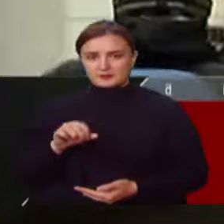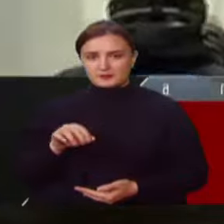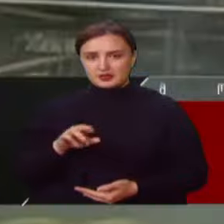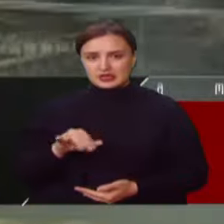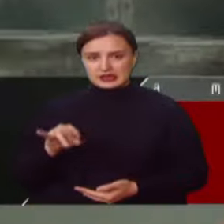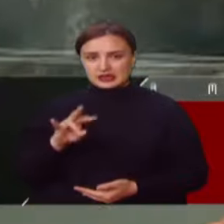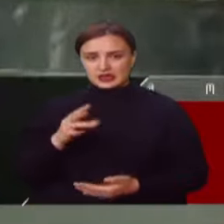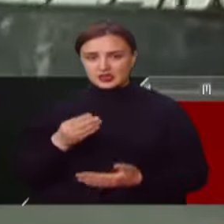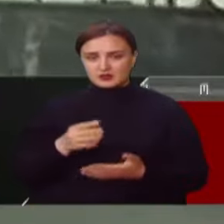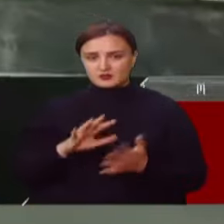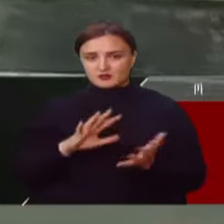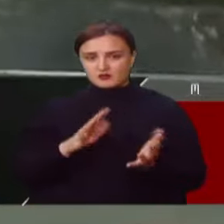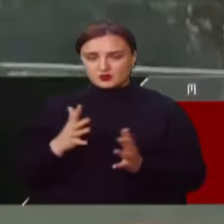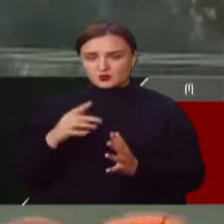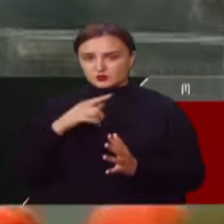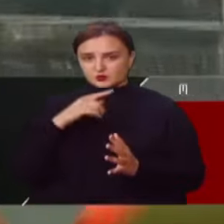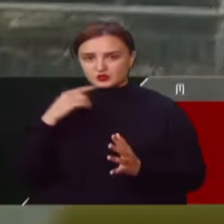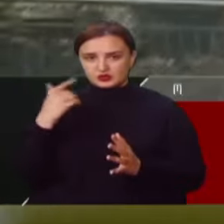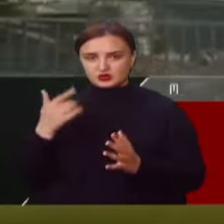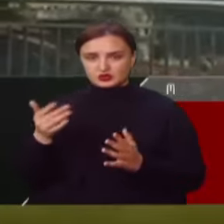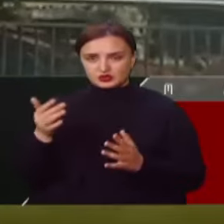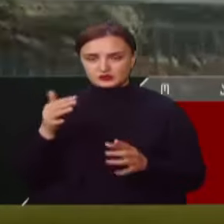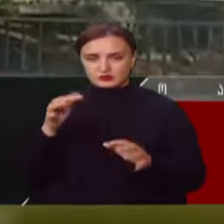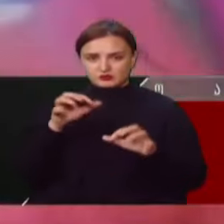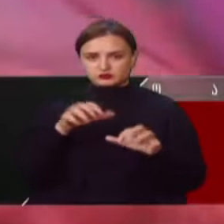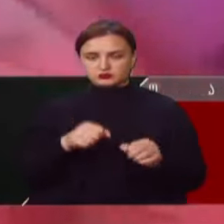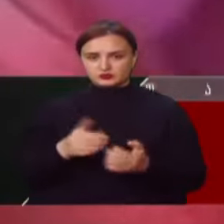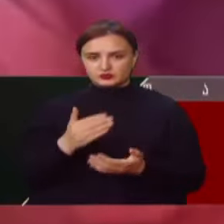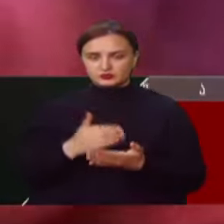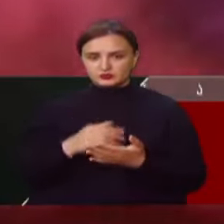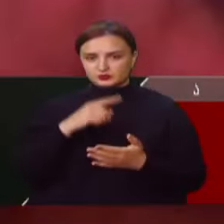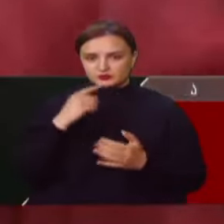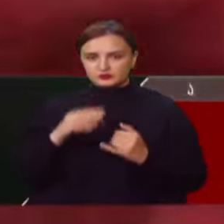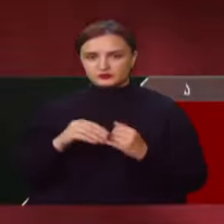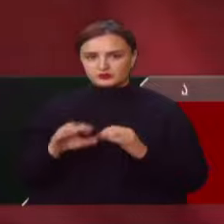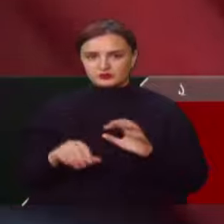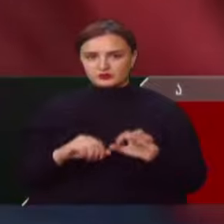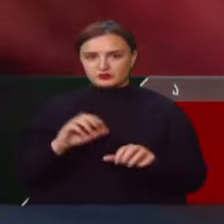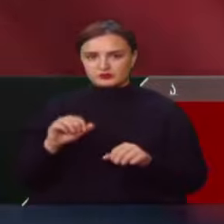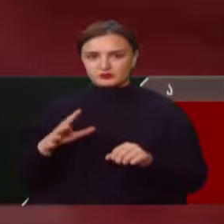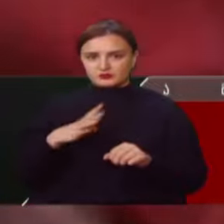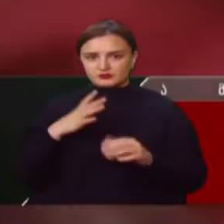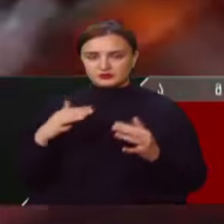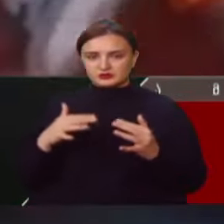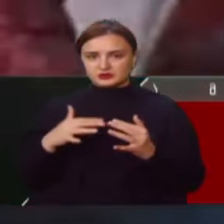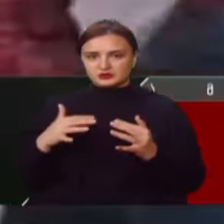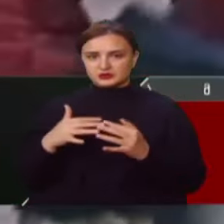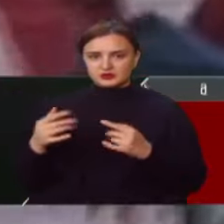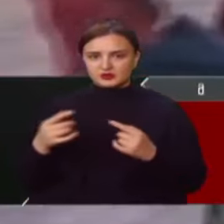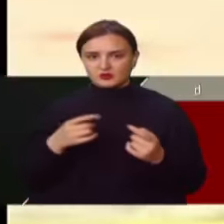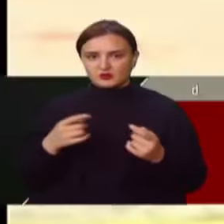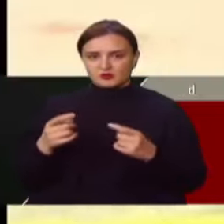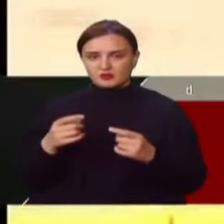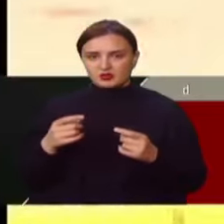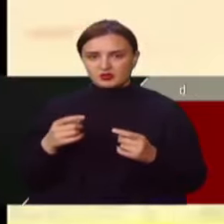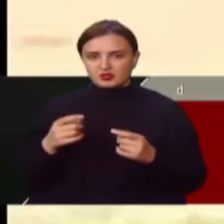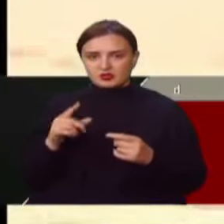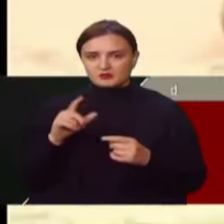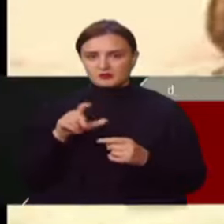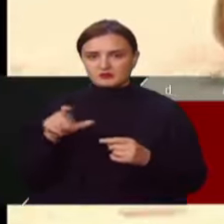მოვლენების შემდეგ რუსეთის აგრესიის შედეგად უკრაინის ტერიტორიების ოკუპაცია განხორციელდა და საომარ მოქმედებებს ათასობით